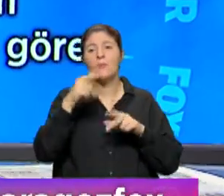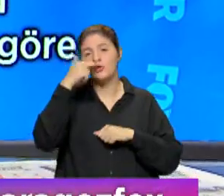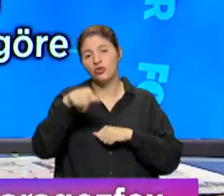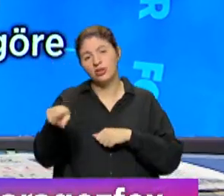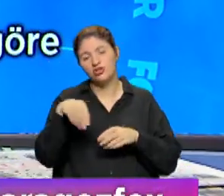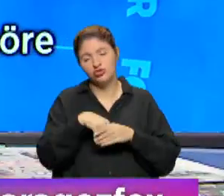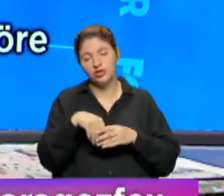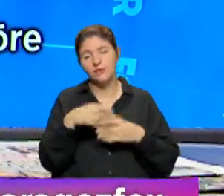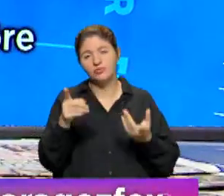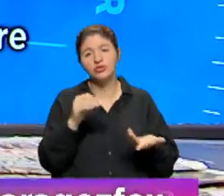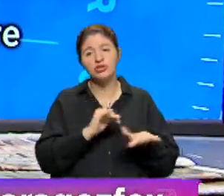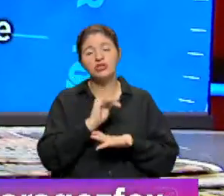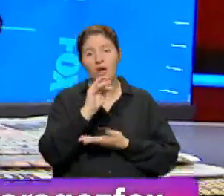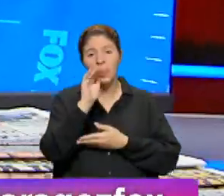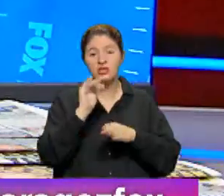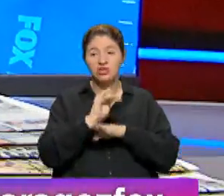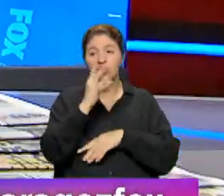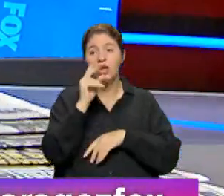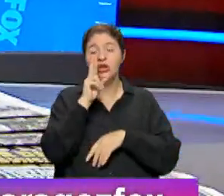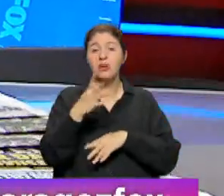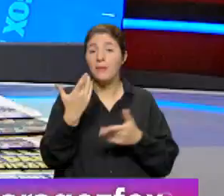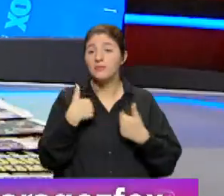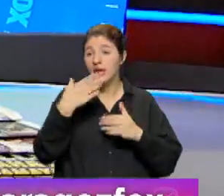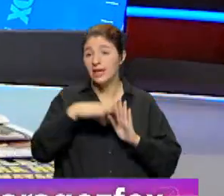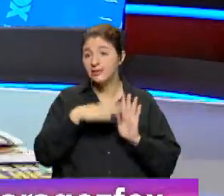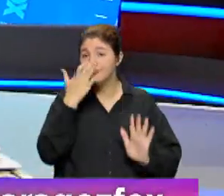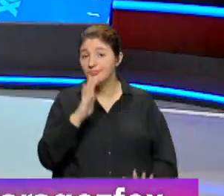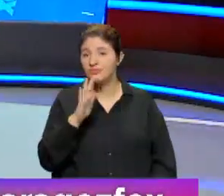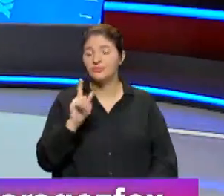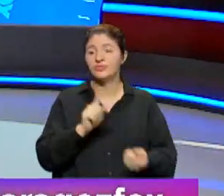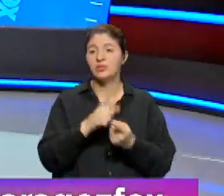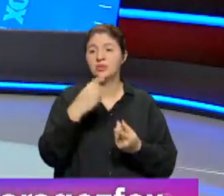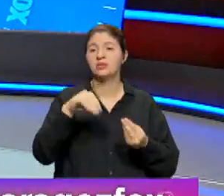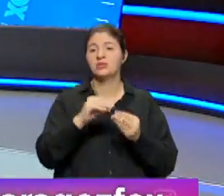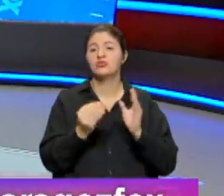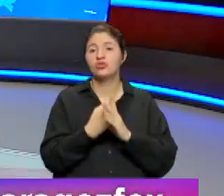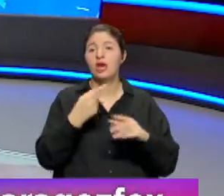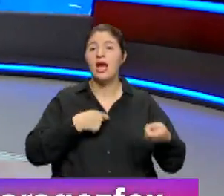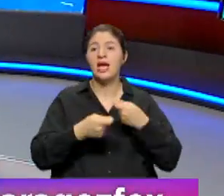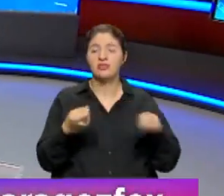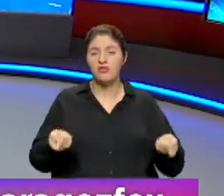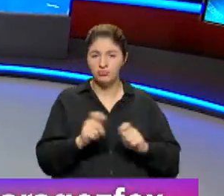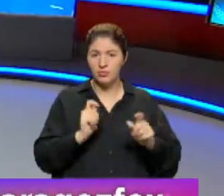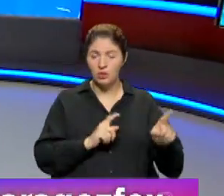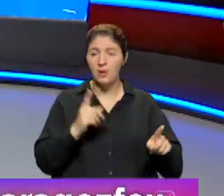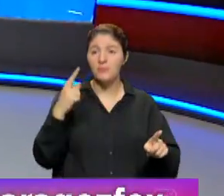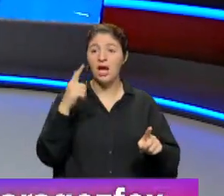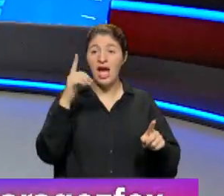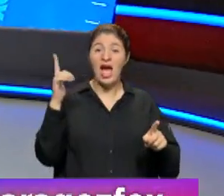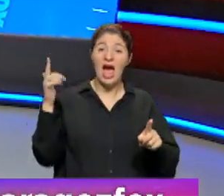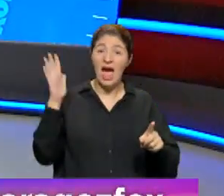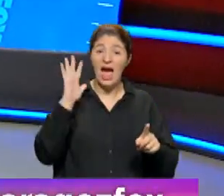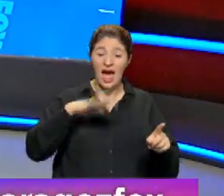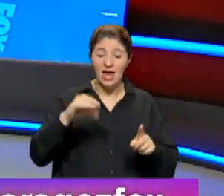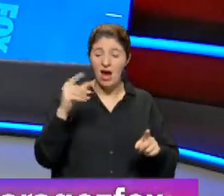içinde bunu yaşayarak Göreceğiz Ama biz indirim Beklerken karşımıza bir zam çıkıyor esnaf kepenk indiriyor her ay 7.500